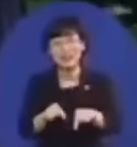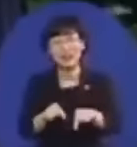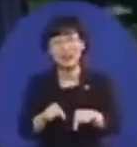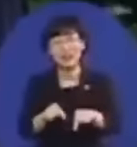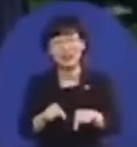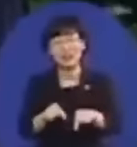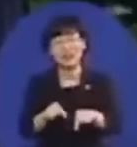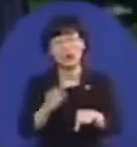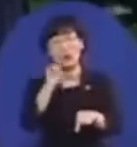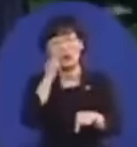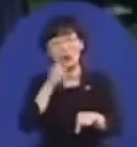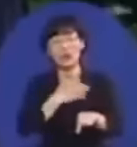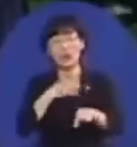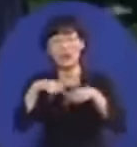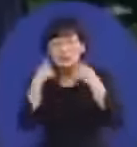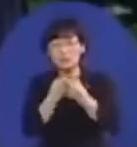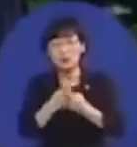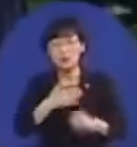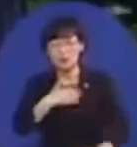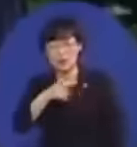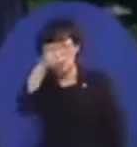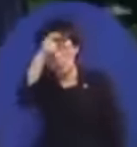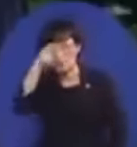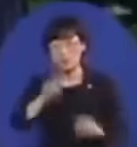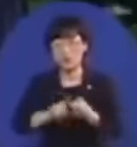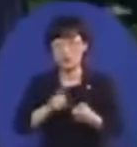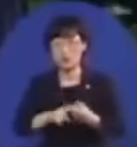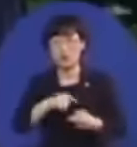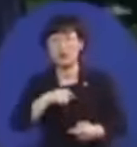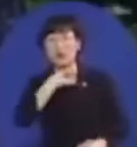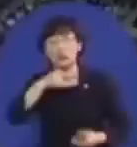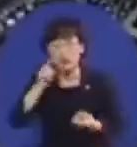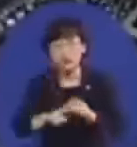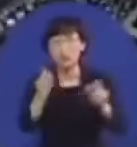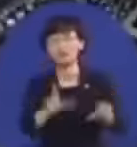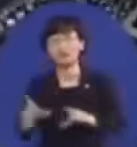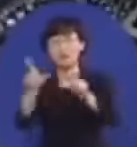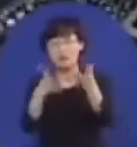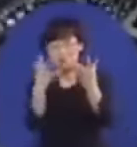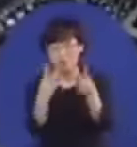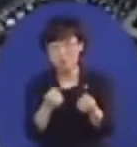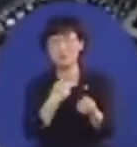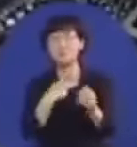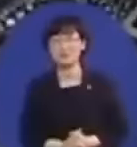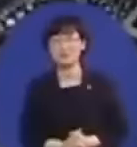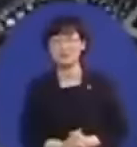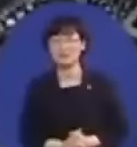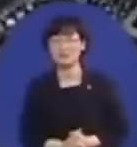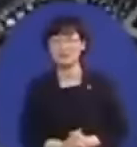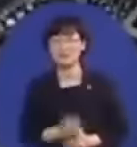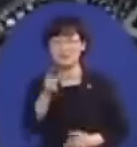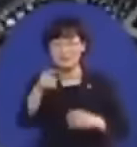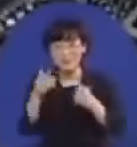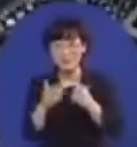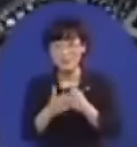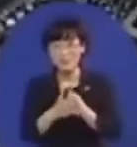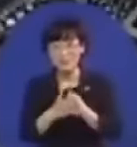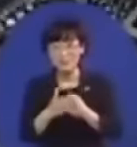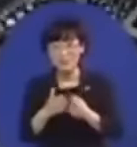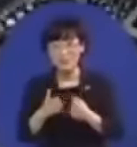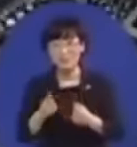내 중심으로 살고 내 고집으로 살고 내 원대로 살 때가 너무나 많습니다. 그러므로